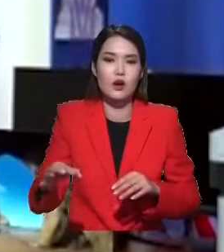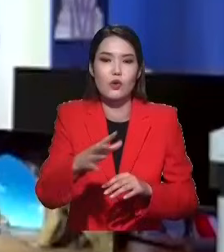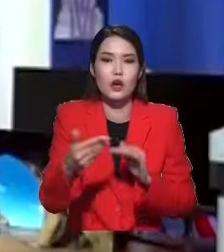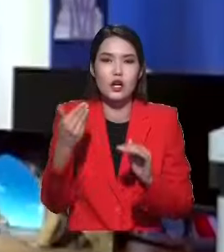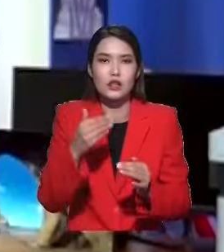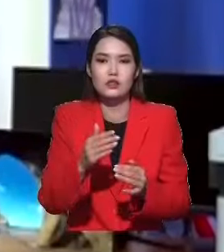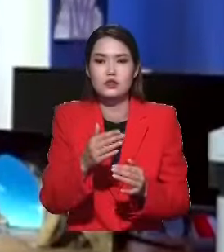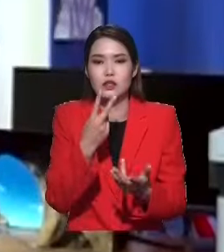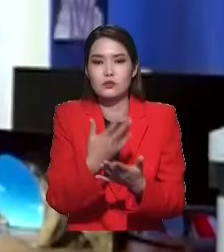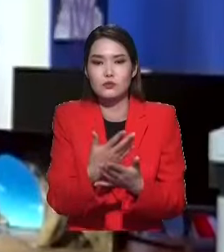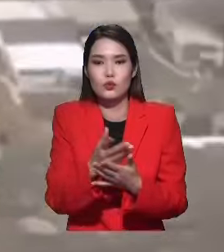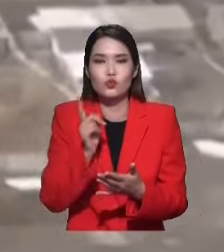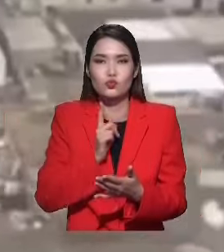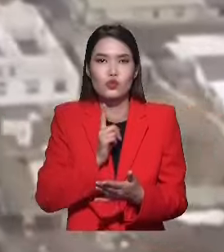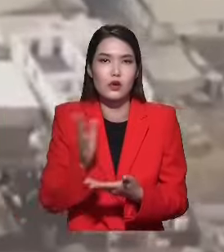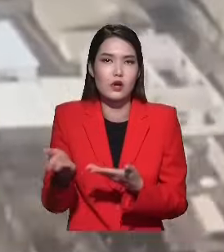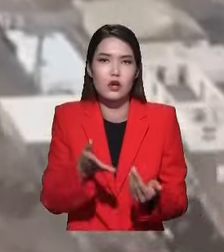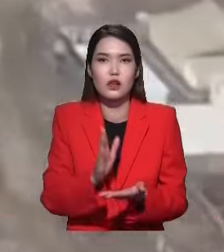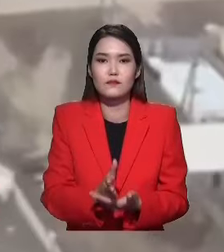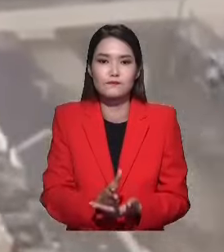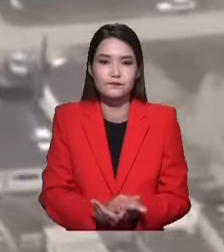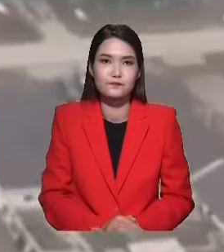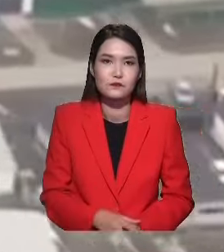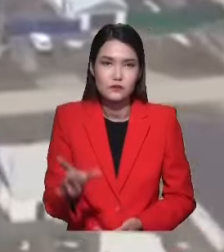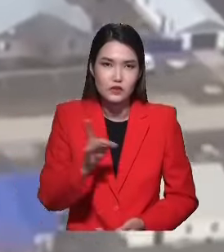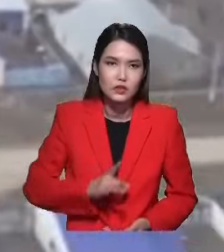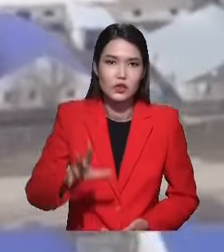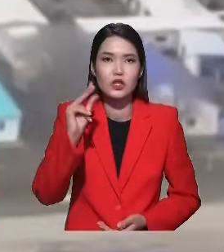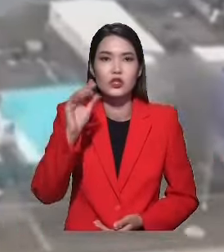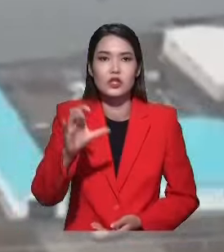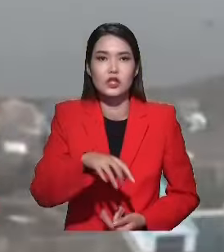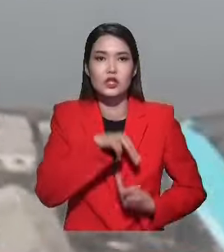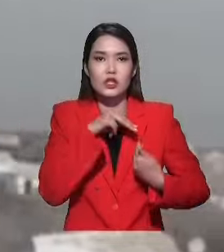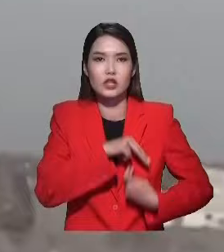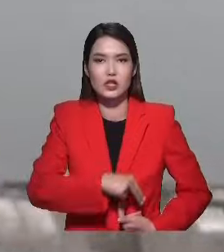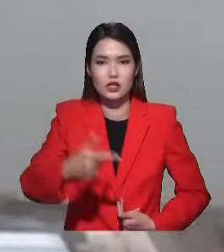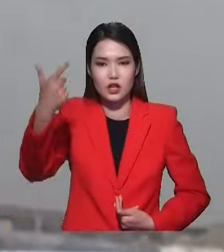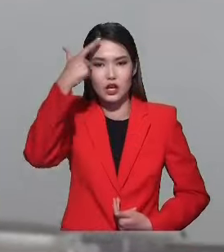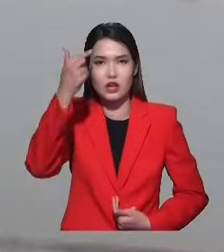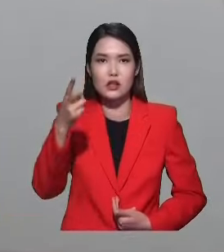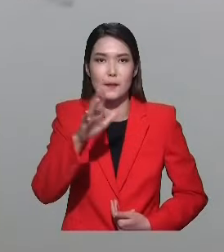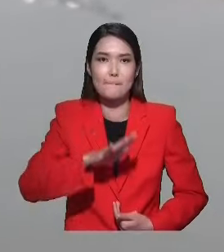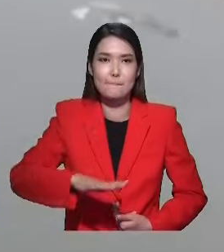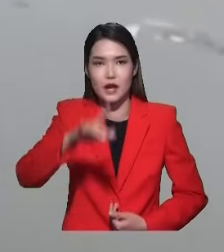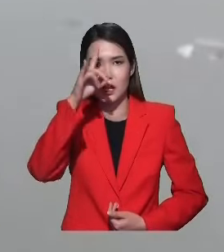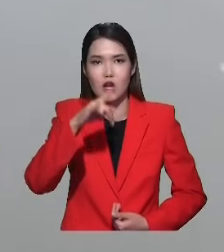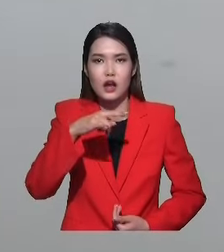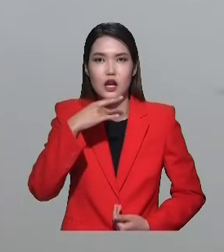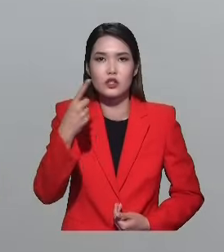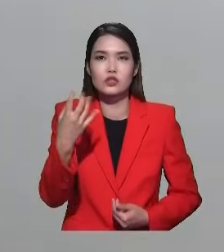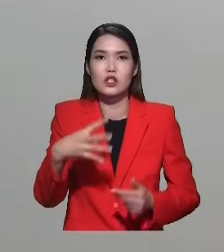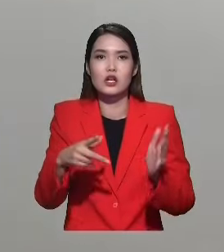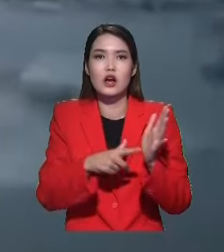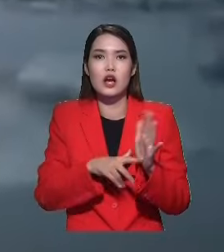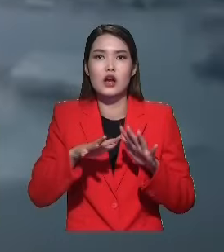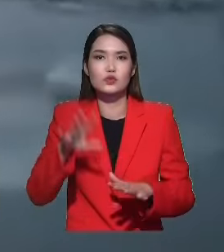гидроболжамды күтіп отырмыз. Облыстық төтенше жағдайлар қызметінің дерегінше Батыс Қазақстан облысында 147 елді мекенді